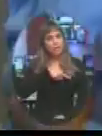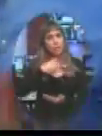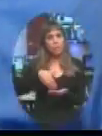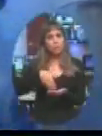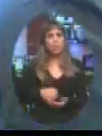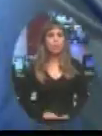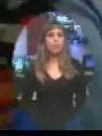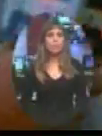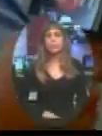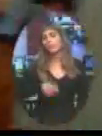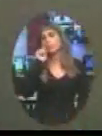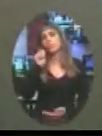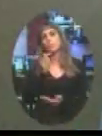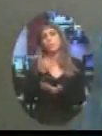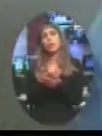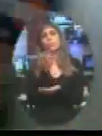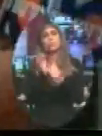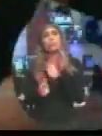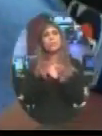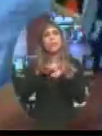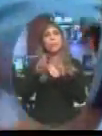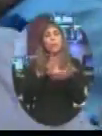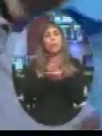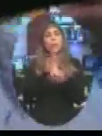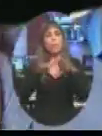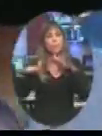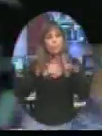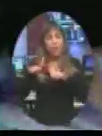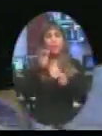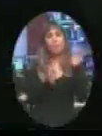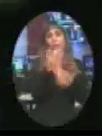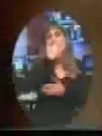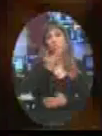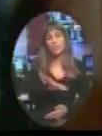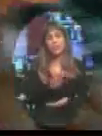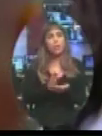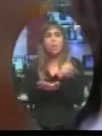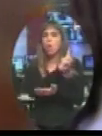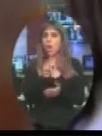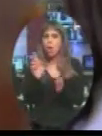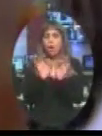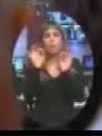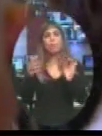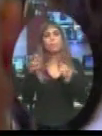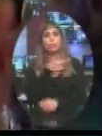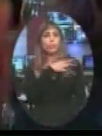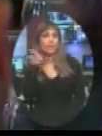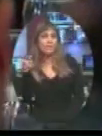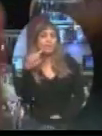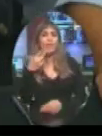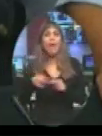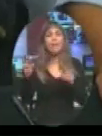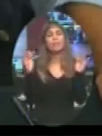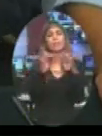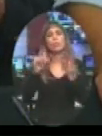אמש החליטו היועץ המשפטי לממשלה ופרקליט המדינה לא לפתוח בבדיקה משטרתית, אלא רק בבדיקה מנהלתית בעניין ניגוד העניינים שהיה או לא